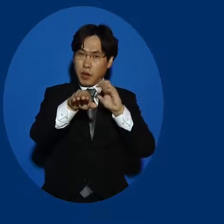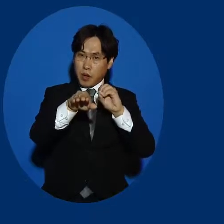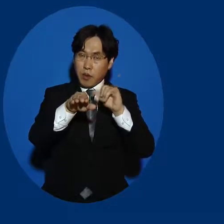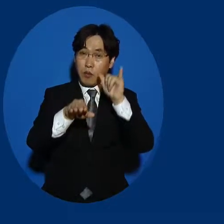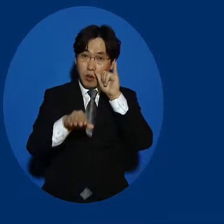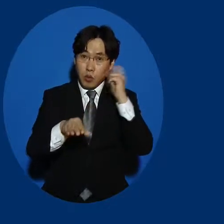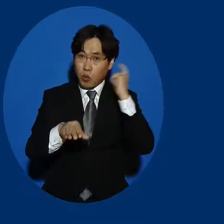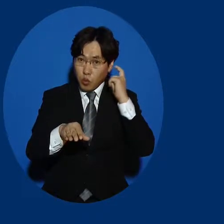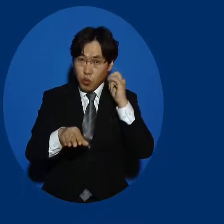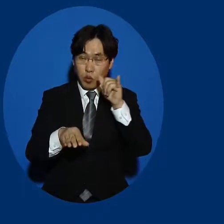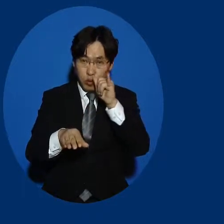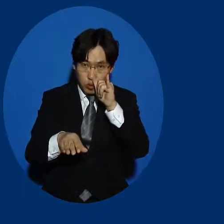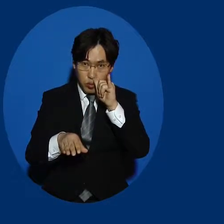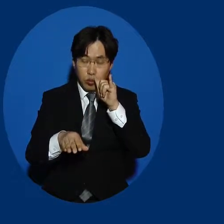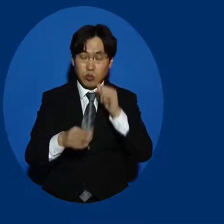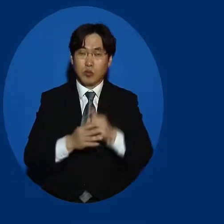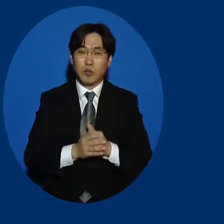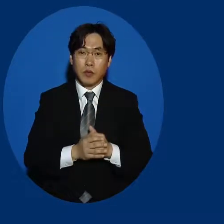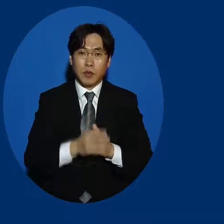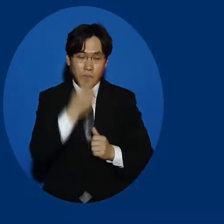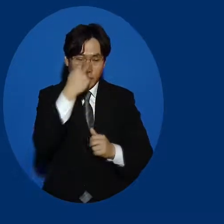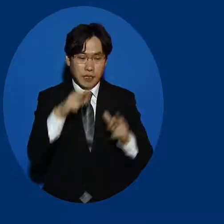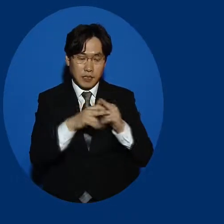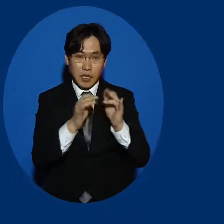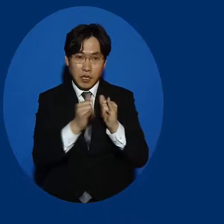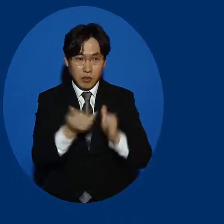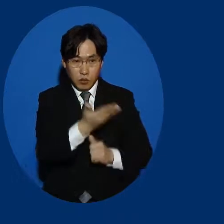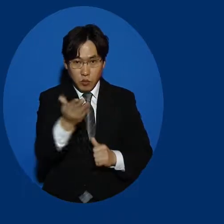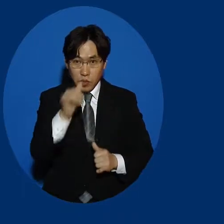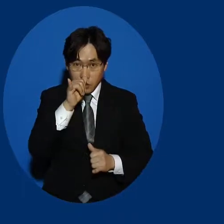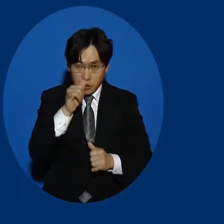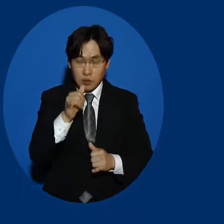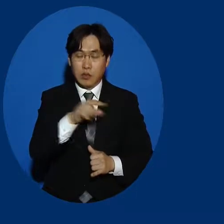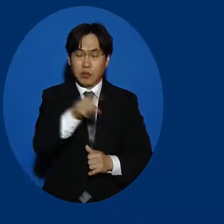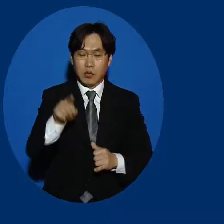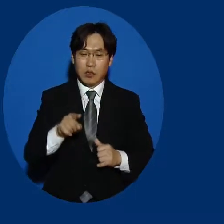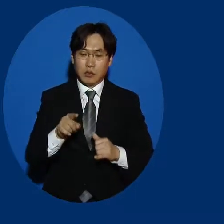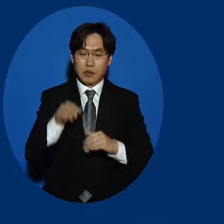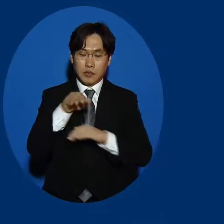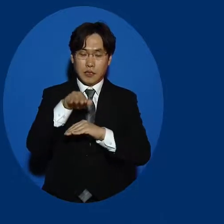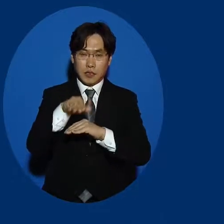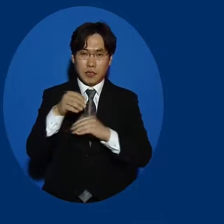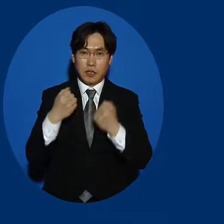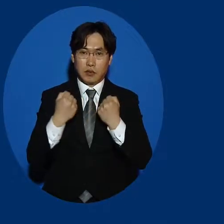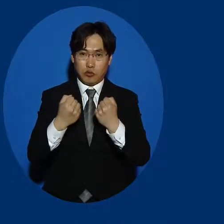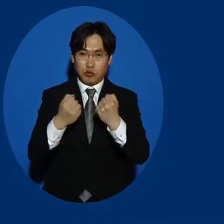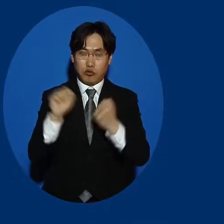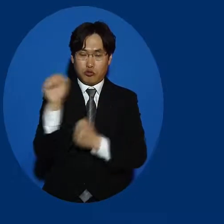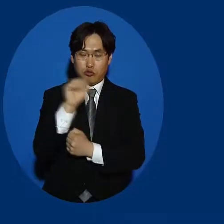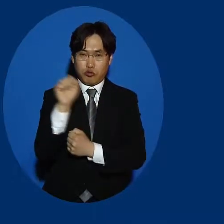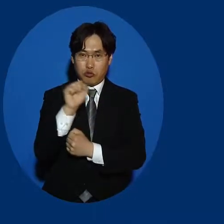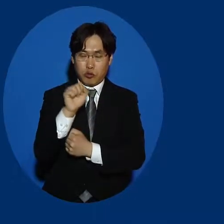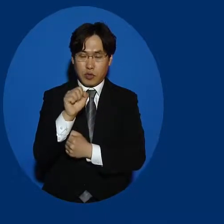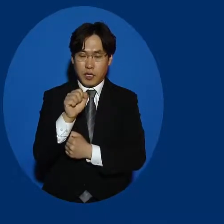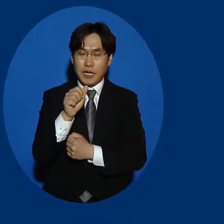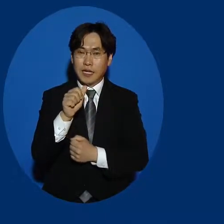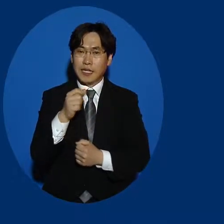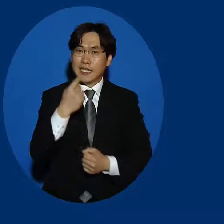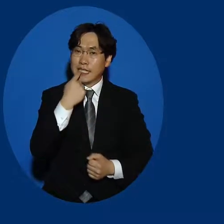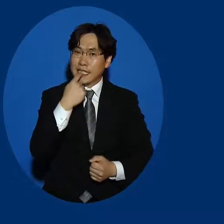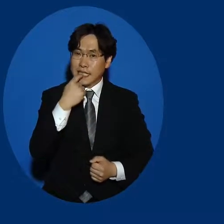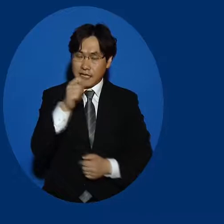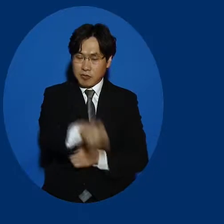여러분들 여기에도 시각장애인 몇 분이 계신데 시각장애인들이 사용하는 흰 지팡이,